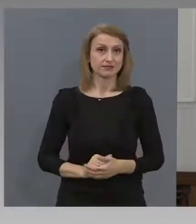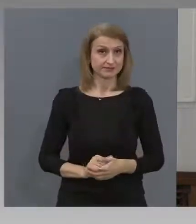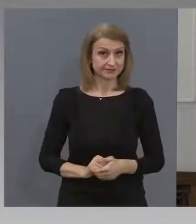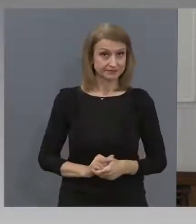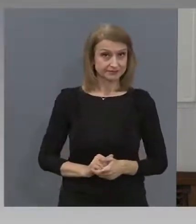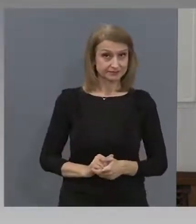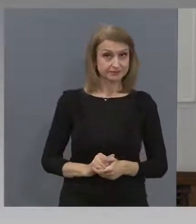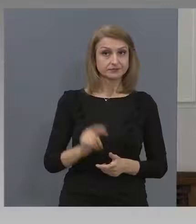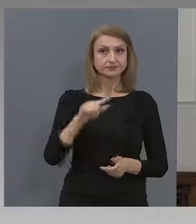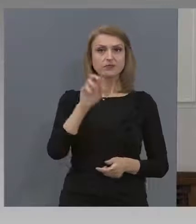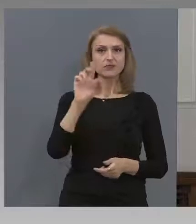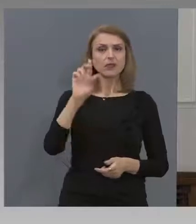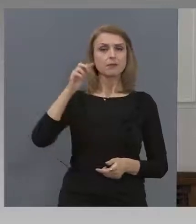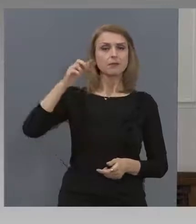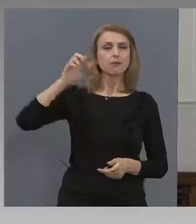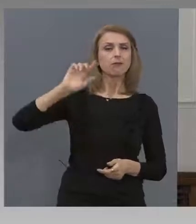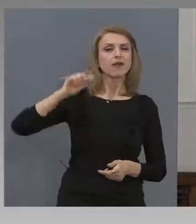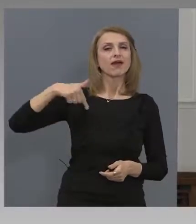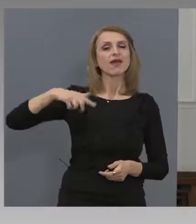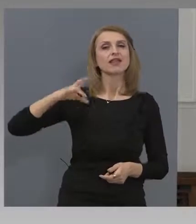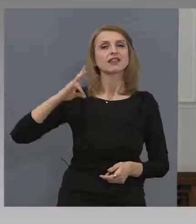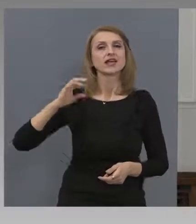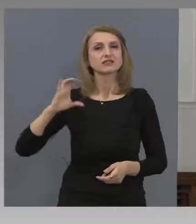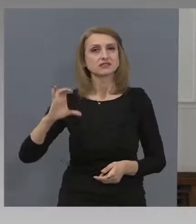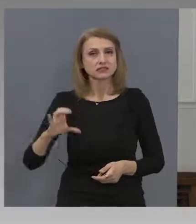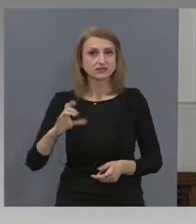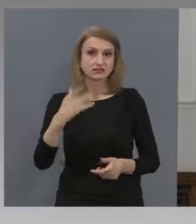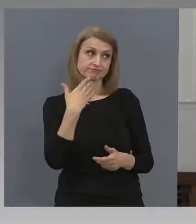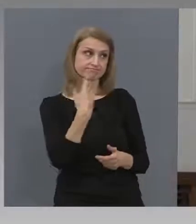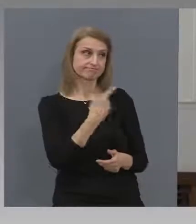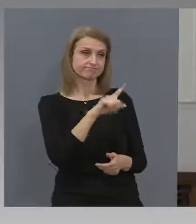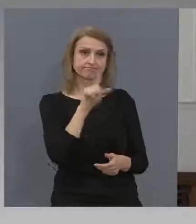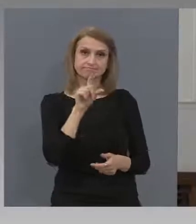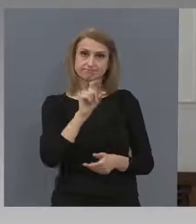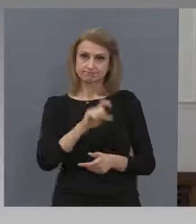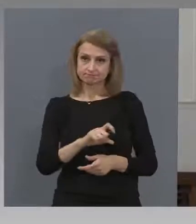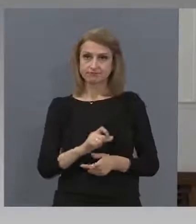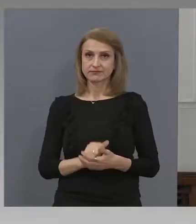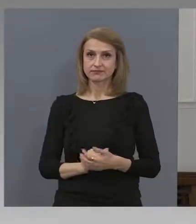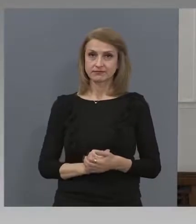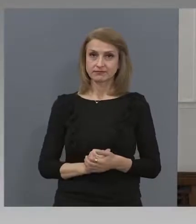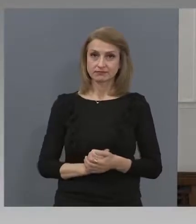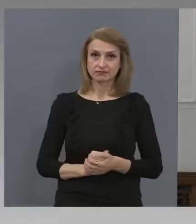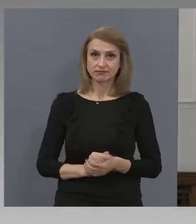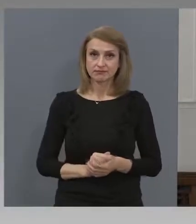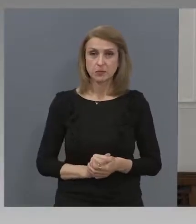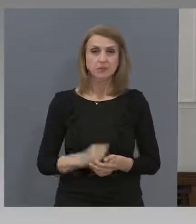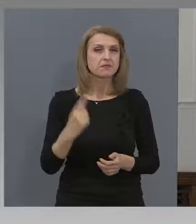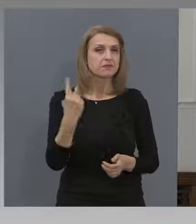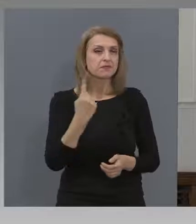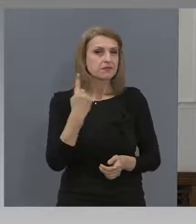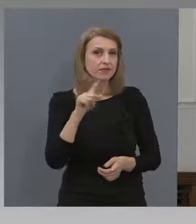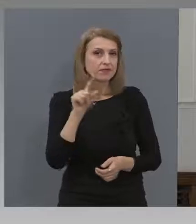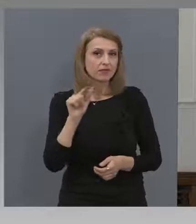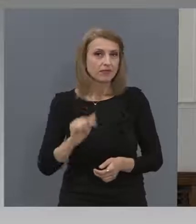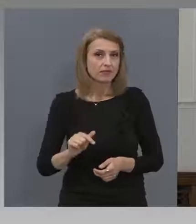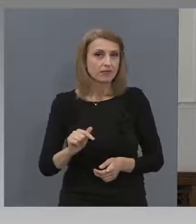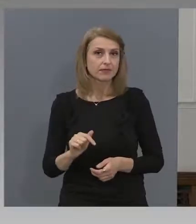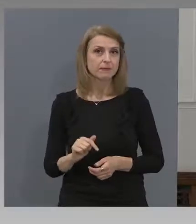Апостол, Апостол в БГНС, имам два въпроса към представители на търговските вериги и към вас, министър Танева. Първият ми въпрос